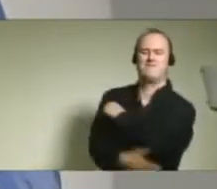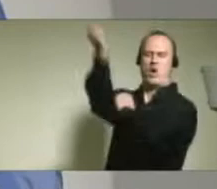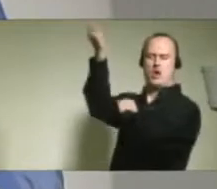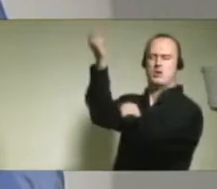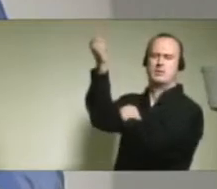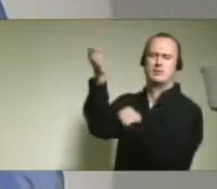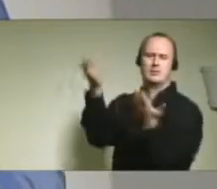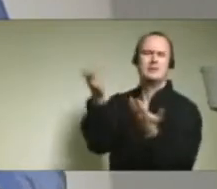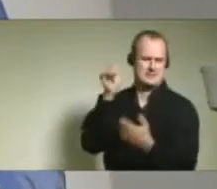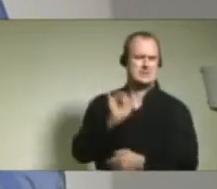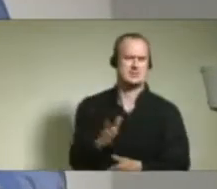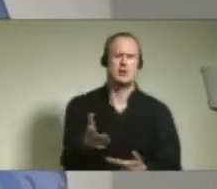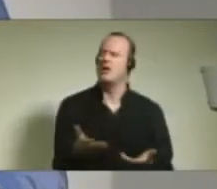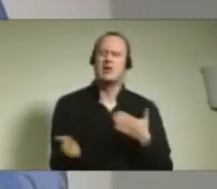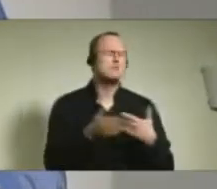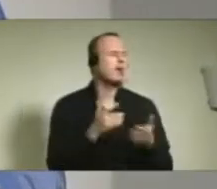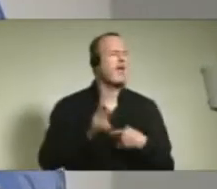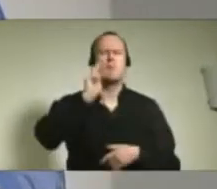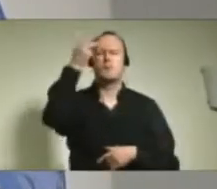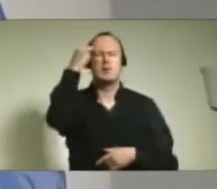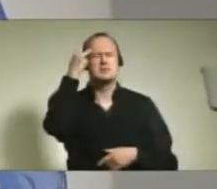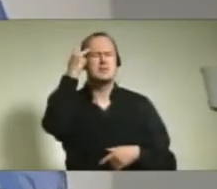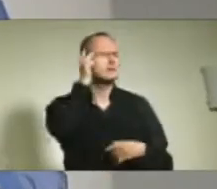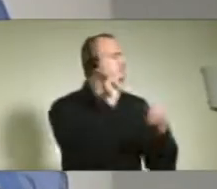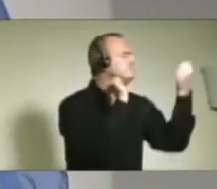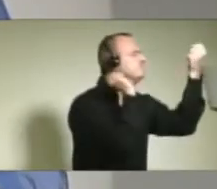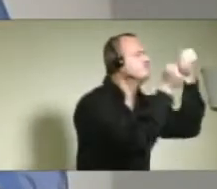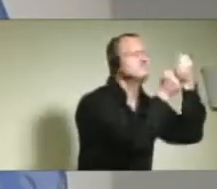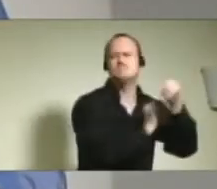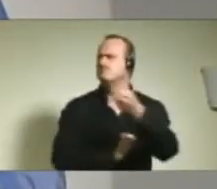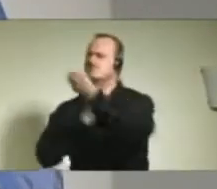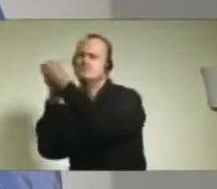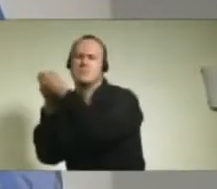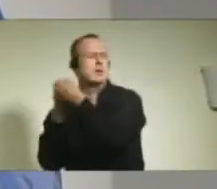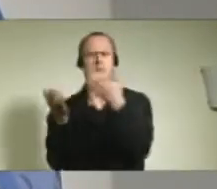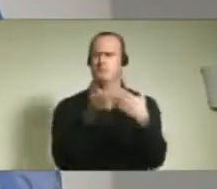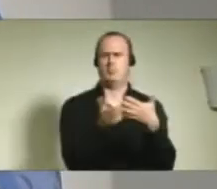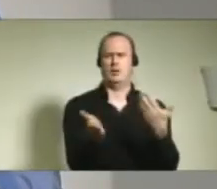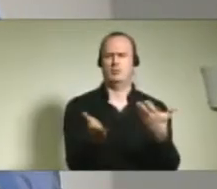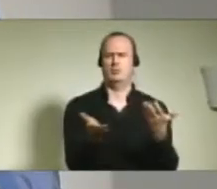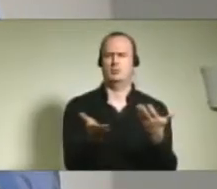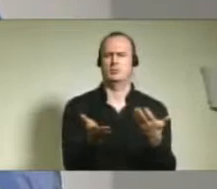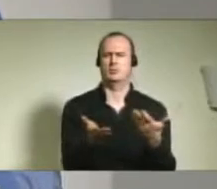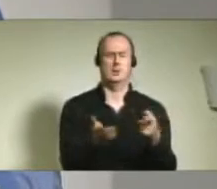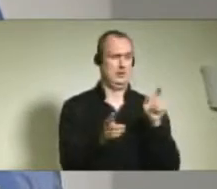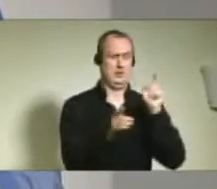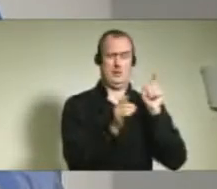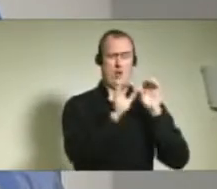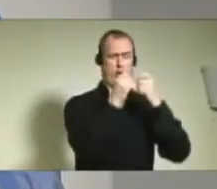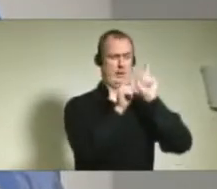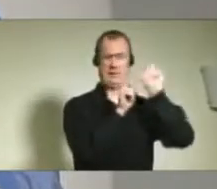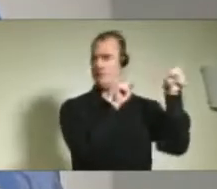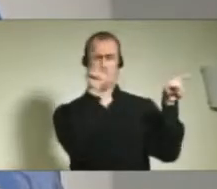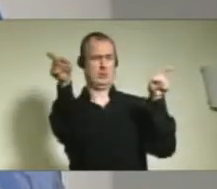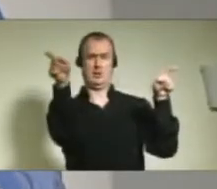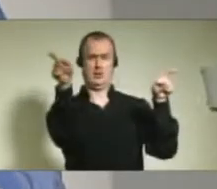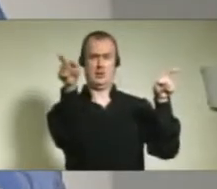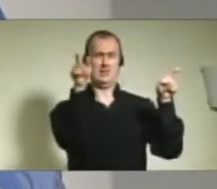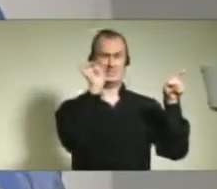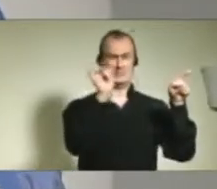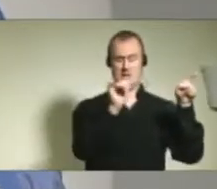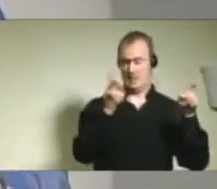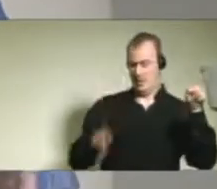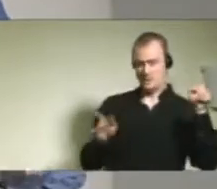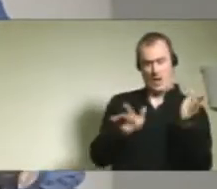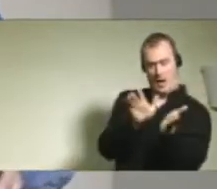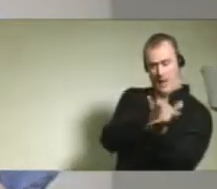que soient les allégeances politiques des gens, il n'y a personne qui appuie l'activité de ces organismes parce qu'ils exploitent